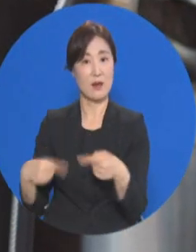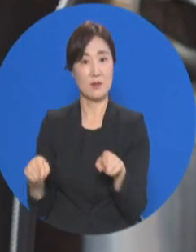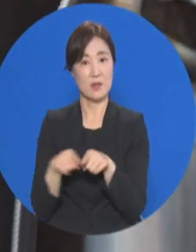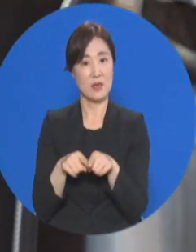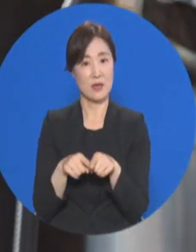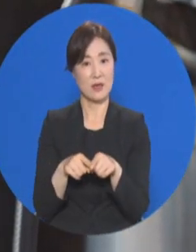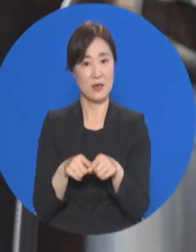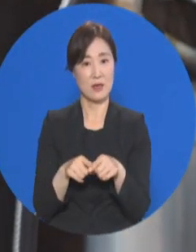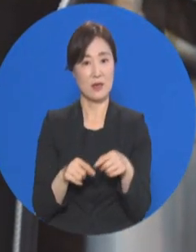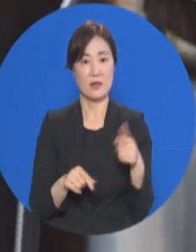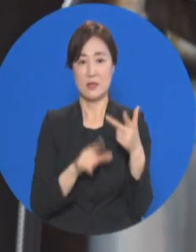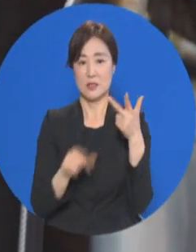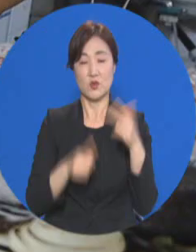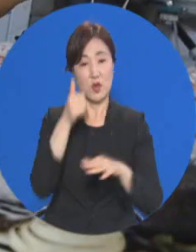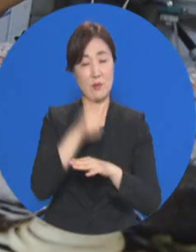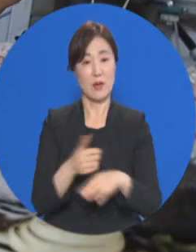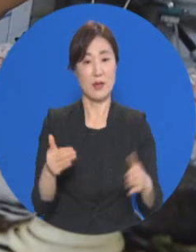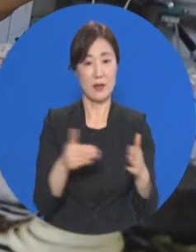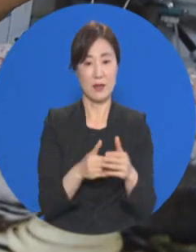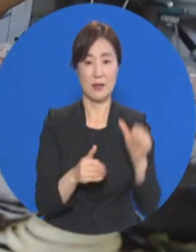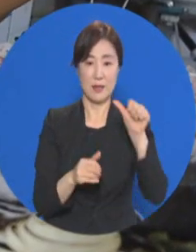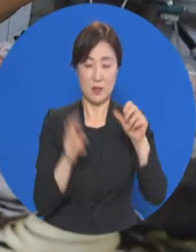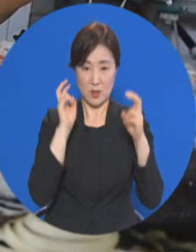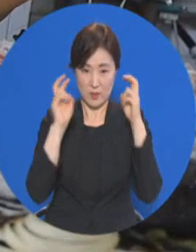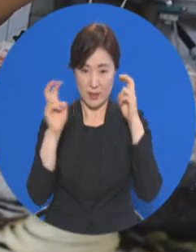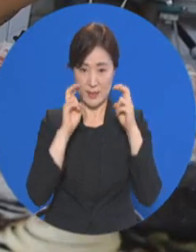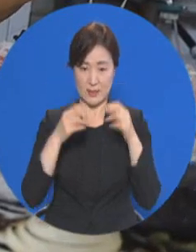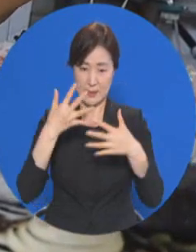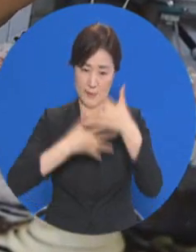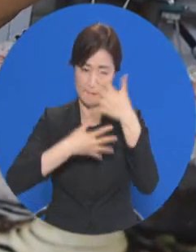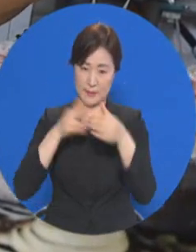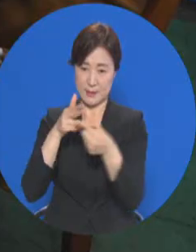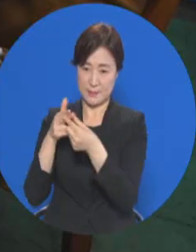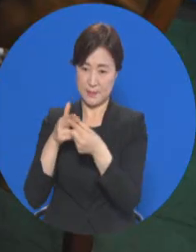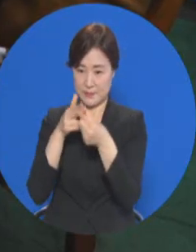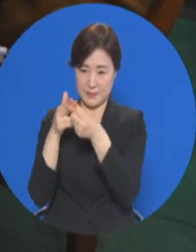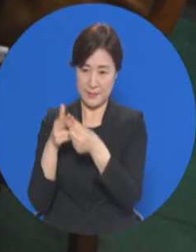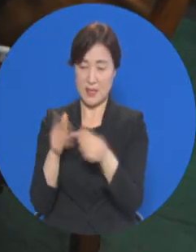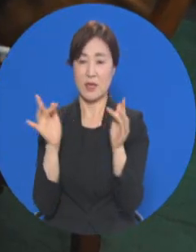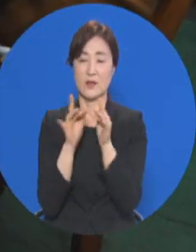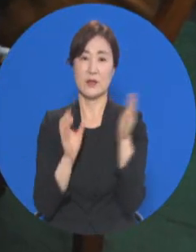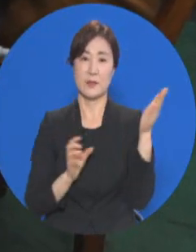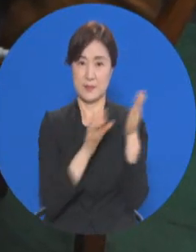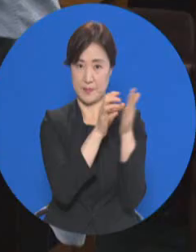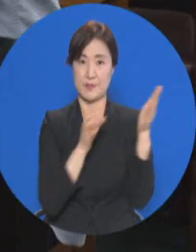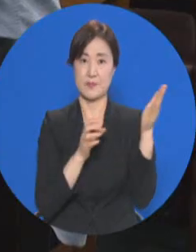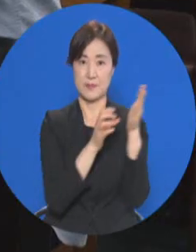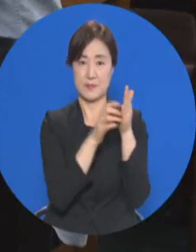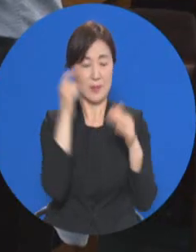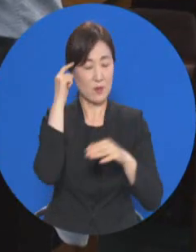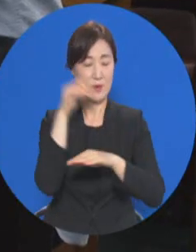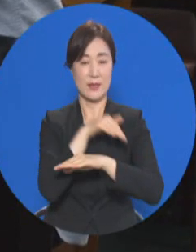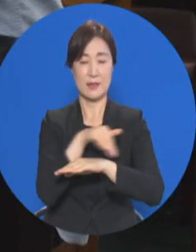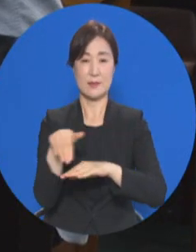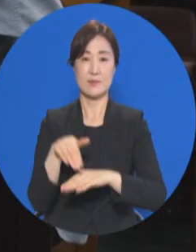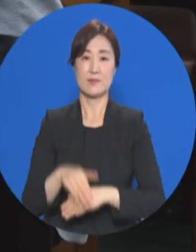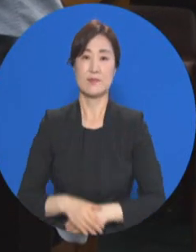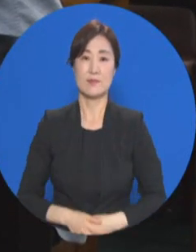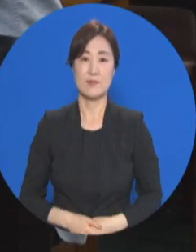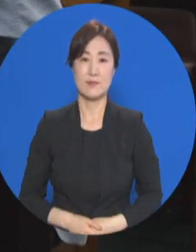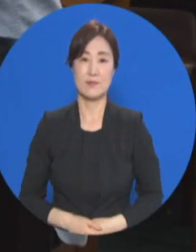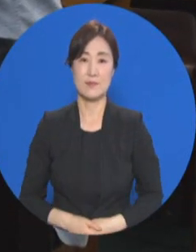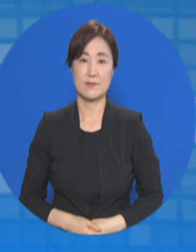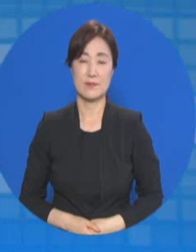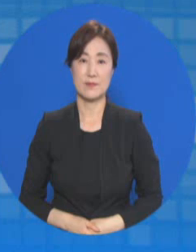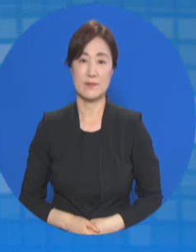말까지 5개 업체의 컨설팅 전후 상황을 담은 영상을 잇따라 공개해 나갈 예정입니다. MBC 뉴스 박광수입니다.